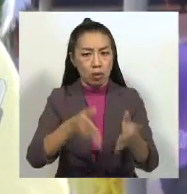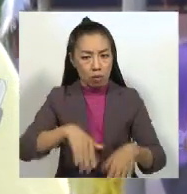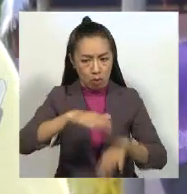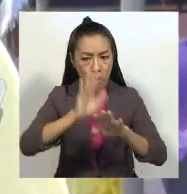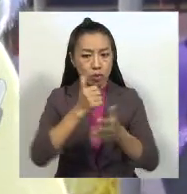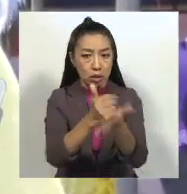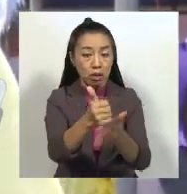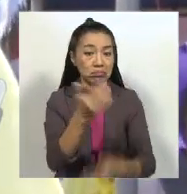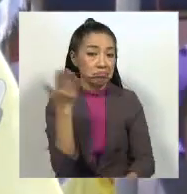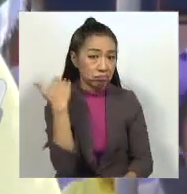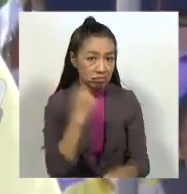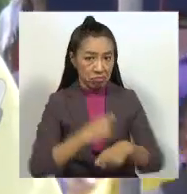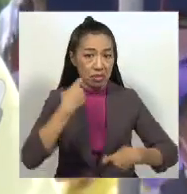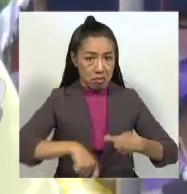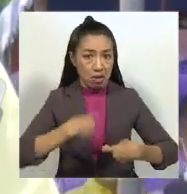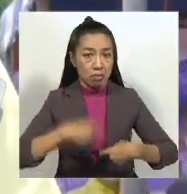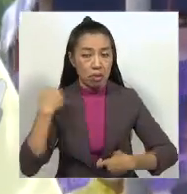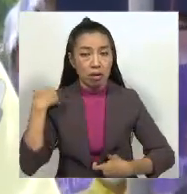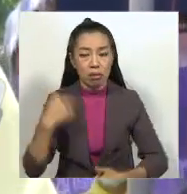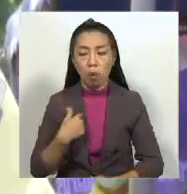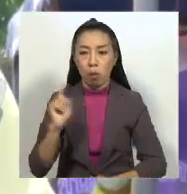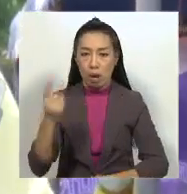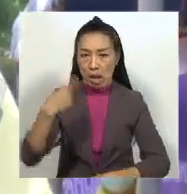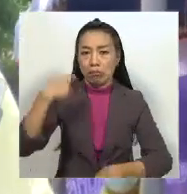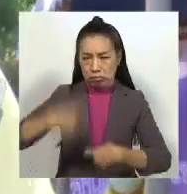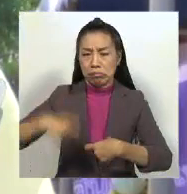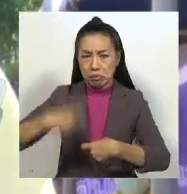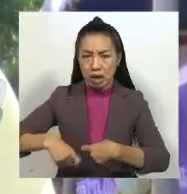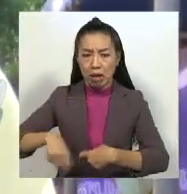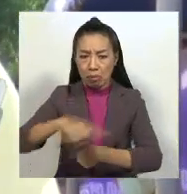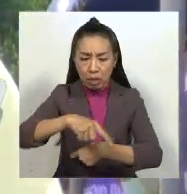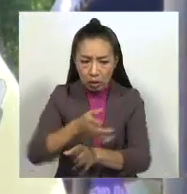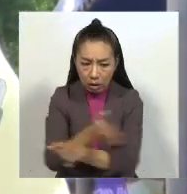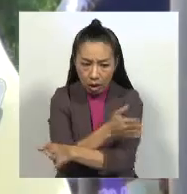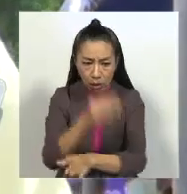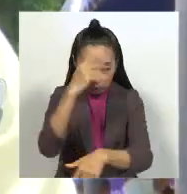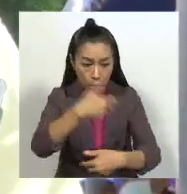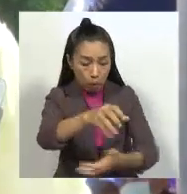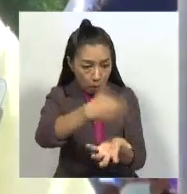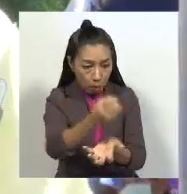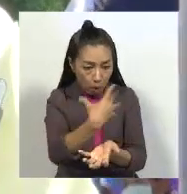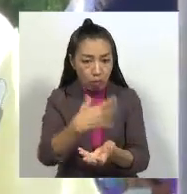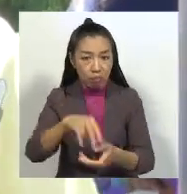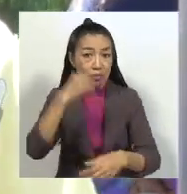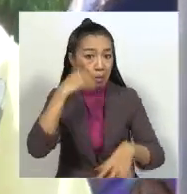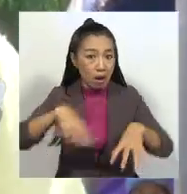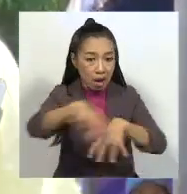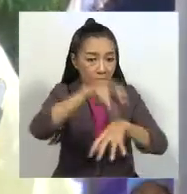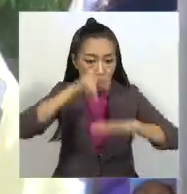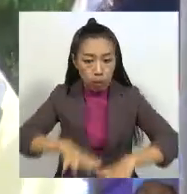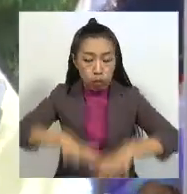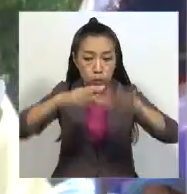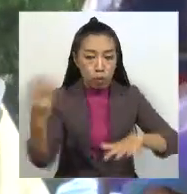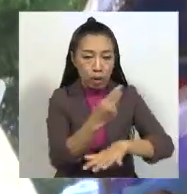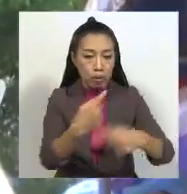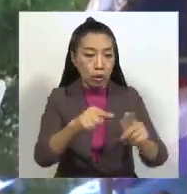ฏิบัติงานในช่วงแรกลำบากมากน้อยแค่ไหนฮะ โอ้พอสมควรครับจากรายงานที่ได้ทราบนะครับเพราะว่าน้ำขึ้นมาเร็วมากนะครับแต่ก็ต้องขอบคุณทางน